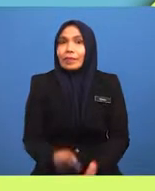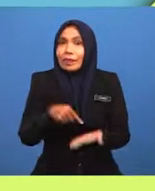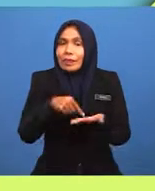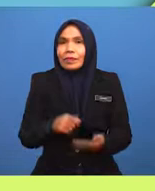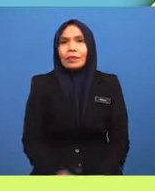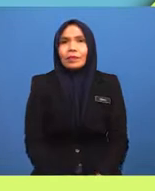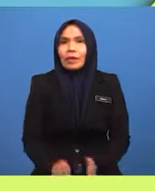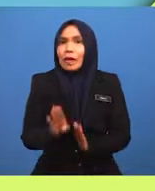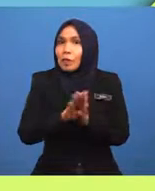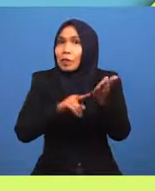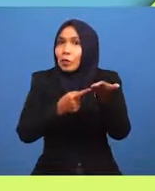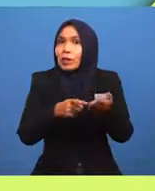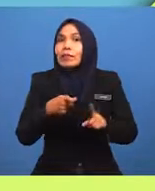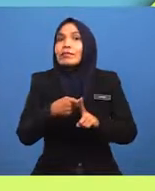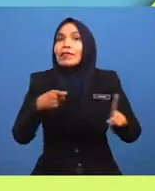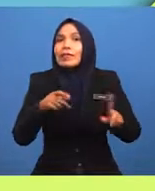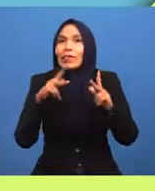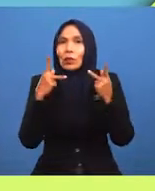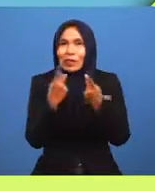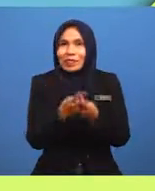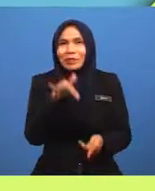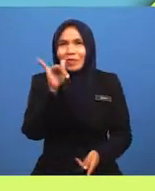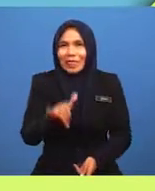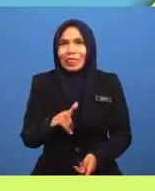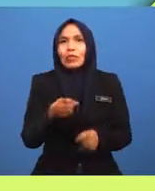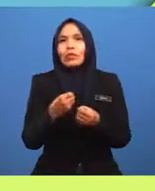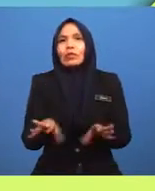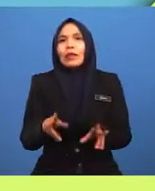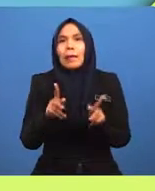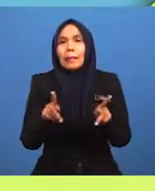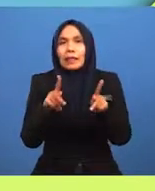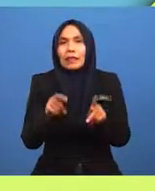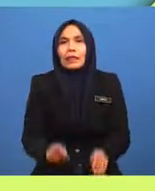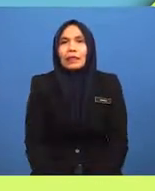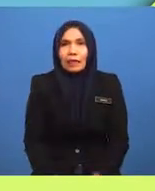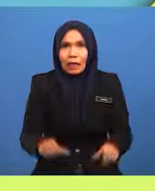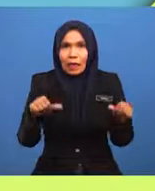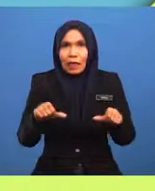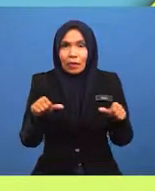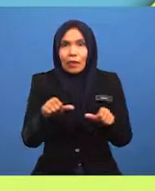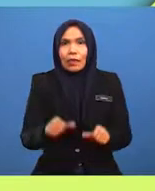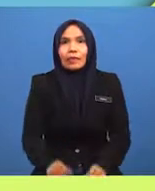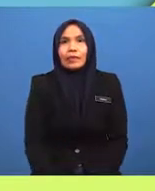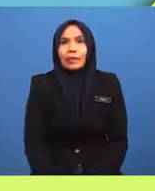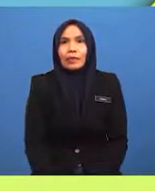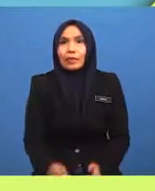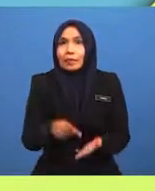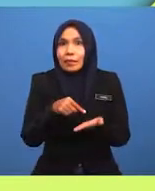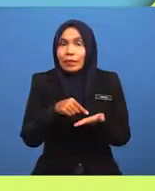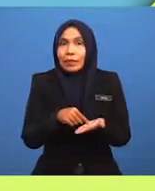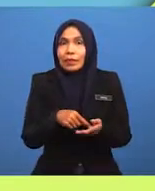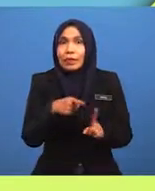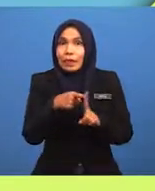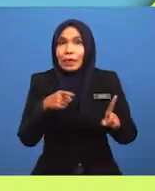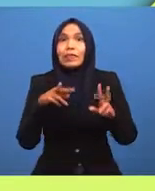Bermula dari keluarga. Ya, sudah pasti amalan hemat tinggi bermula dari